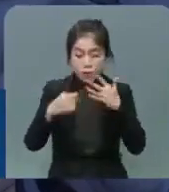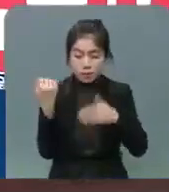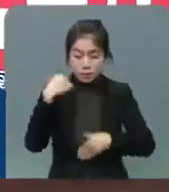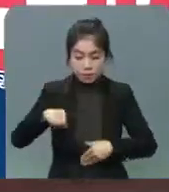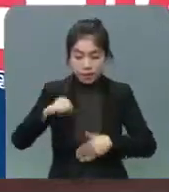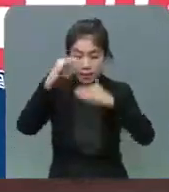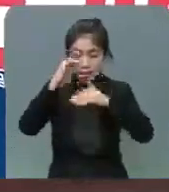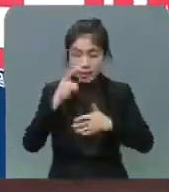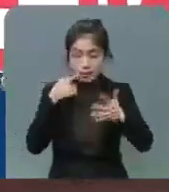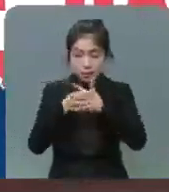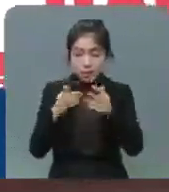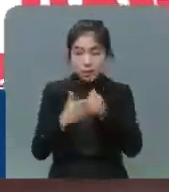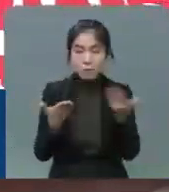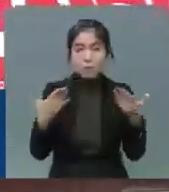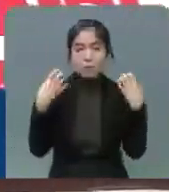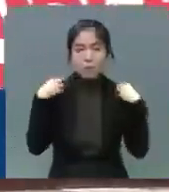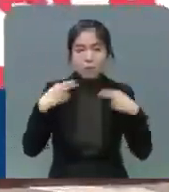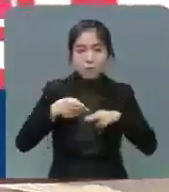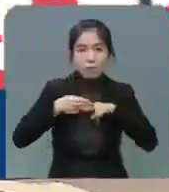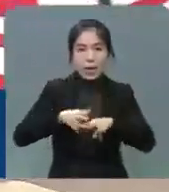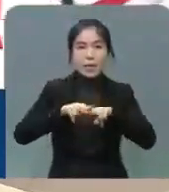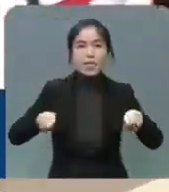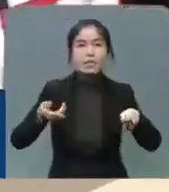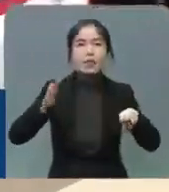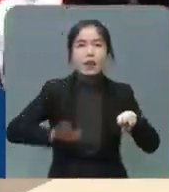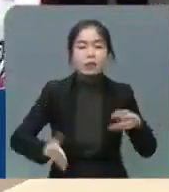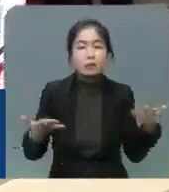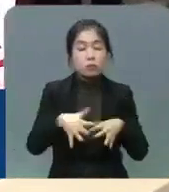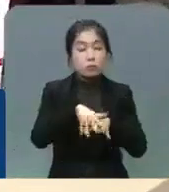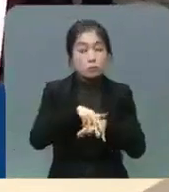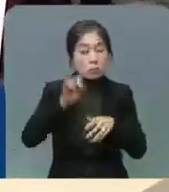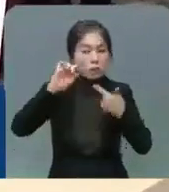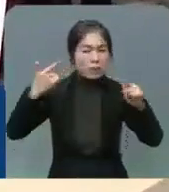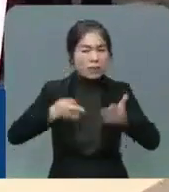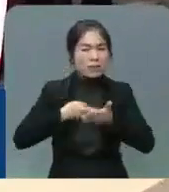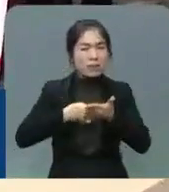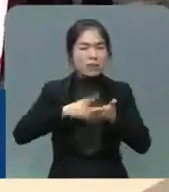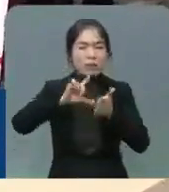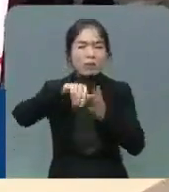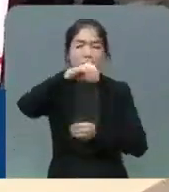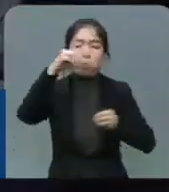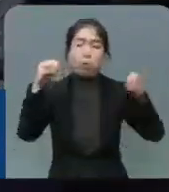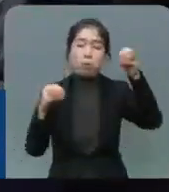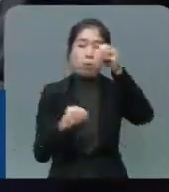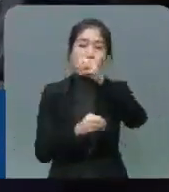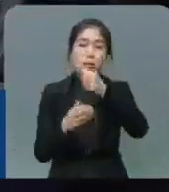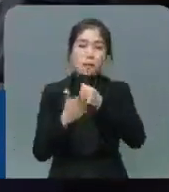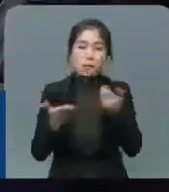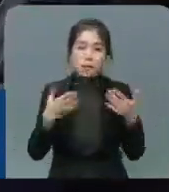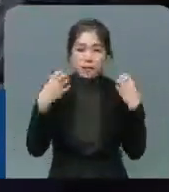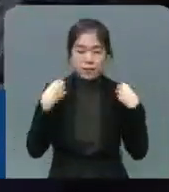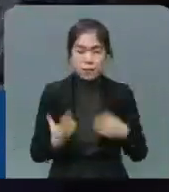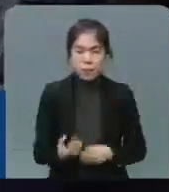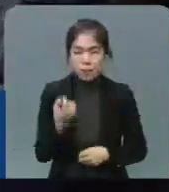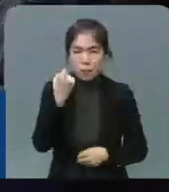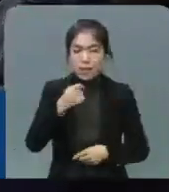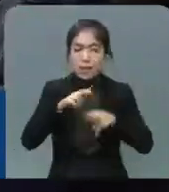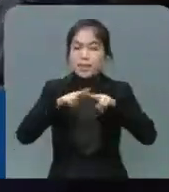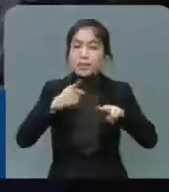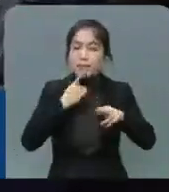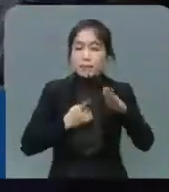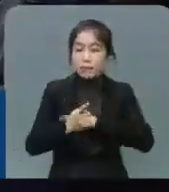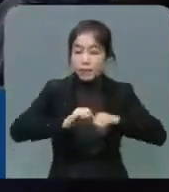사실이 드러나 노동청에 직권 취소 했지만 노조가 이 신청으로 시간을 끌고 있다 며 노동청이 신속히 취소 절차를